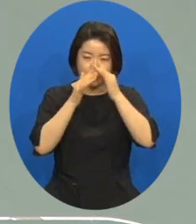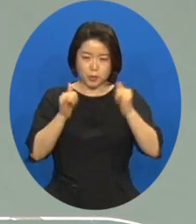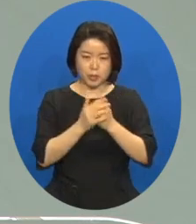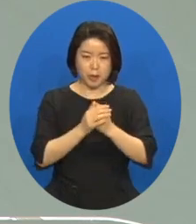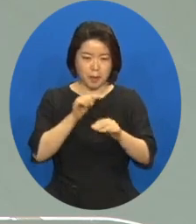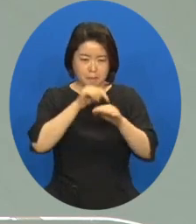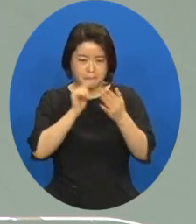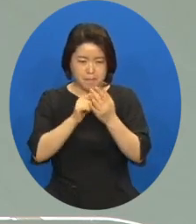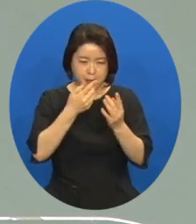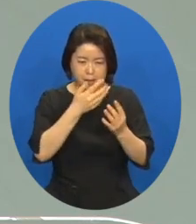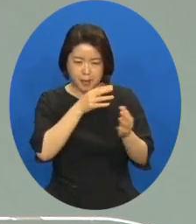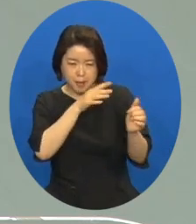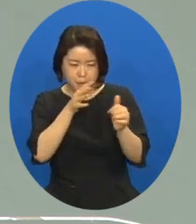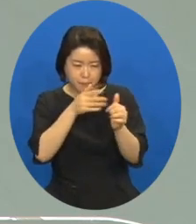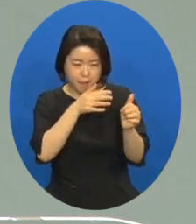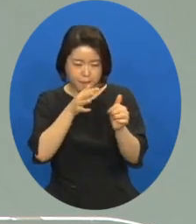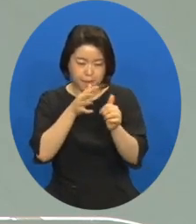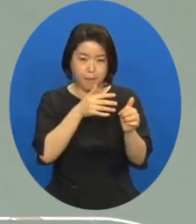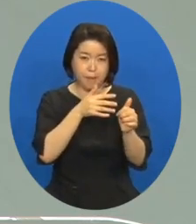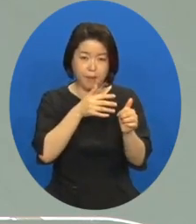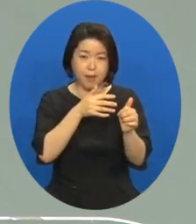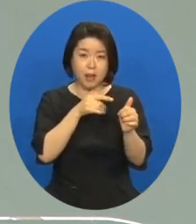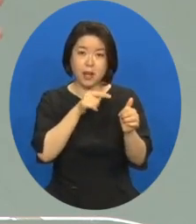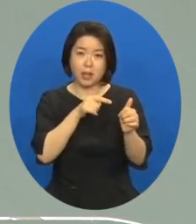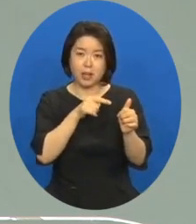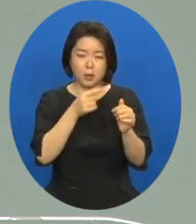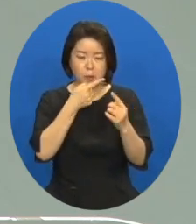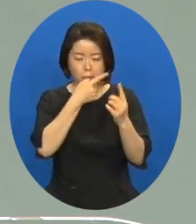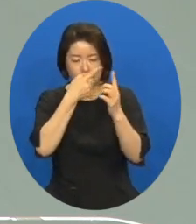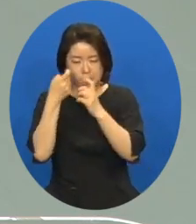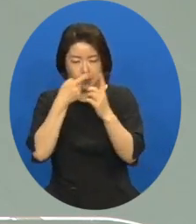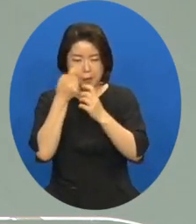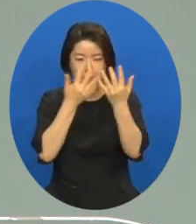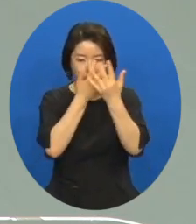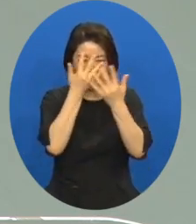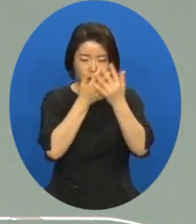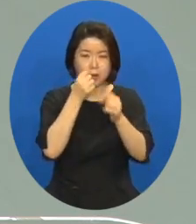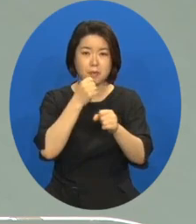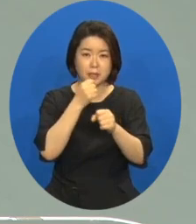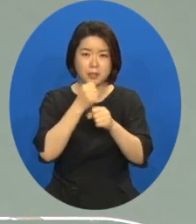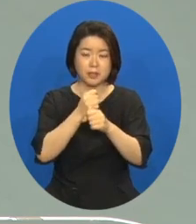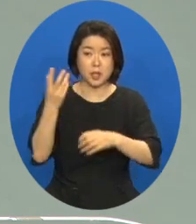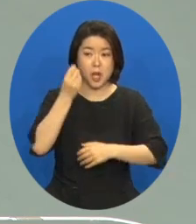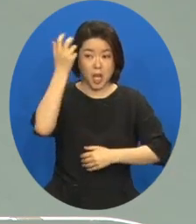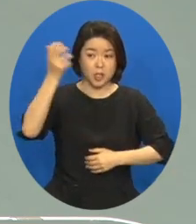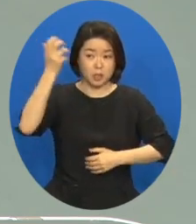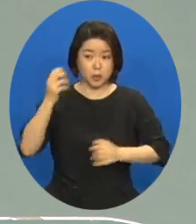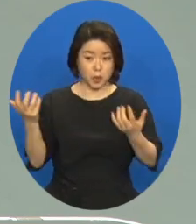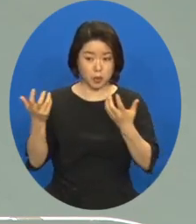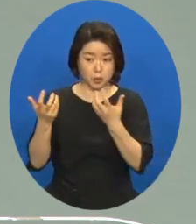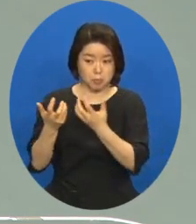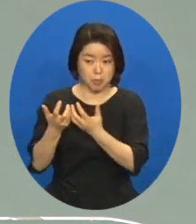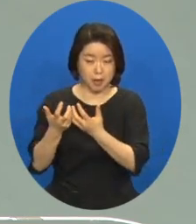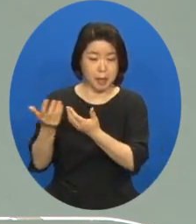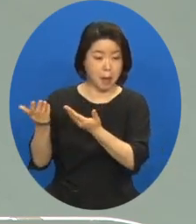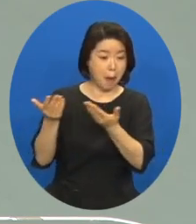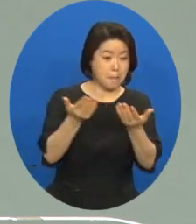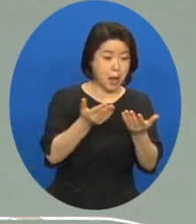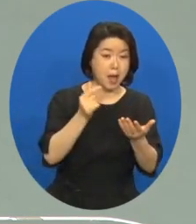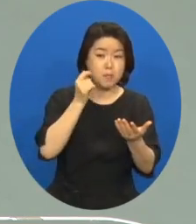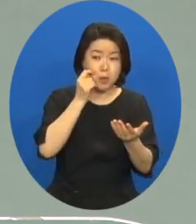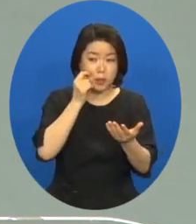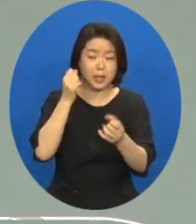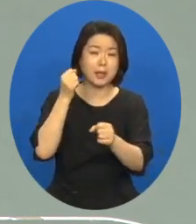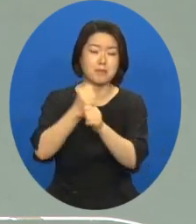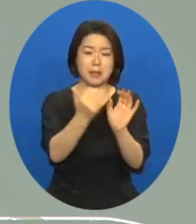만들어서 성령 충만함 받을 수 있는 줄 아예 모르게 해요. 성령 충만하지 않은데 성령 충만함을